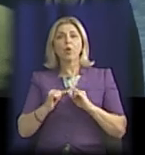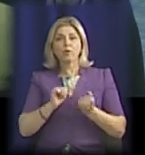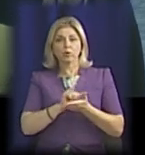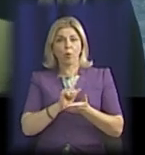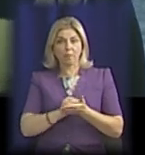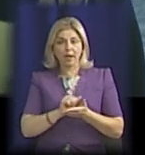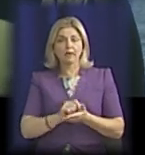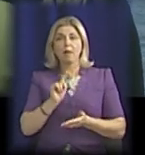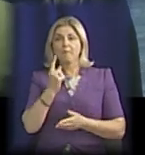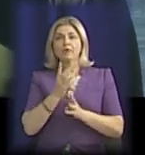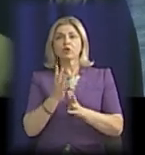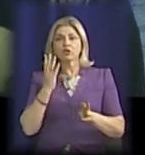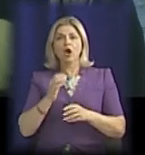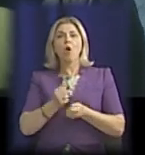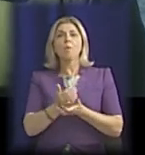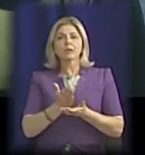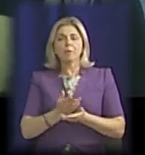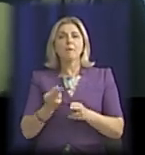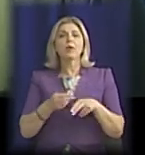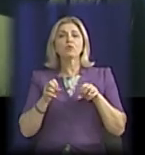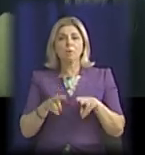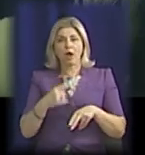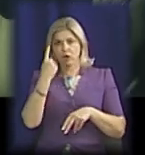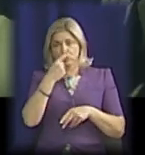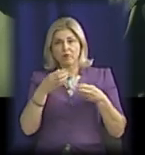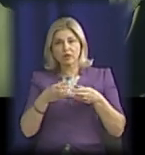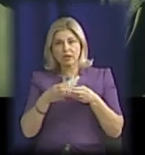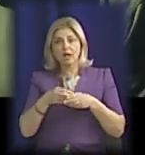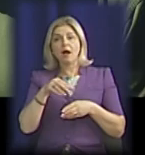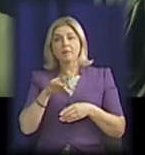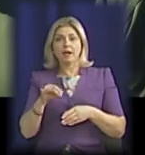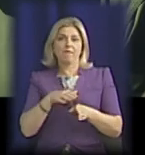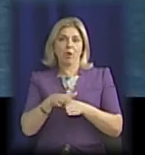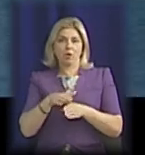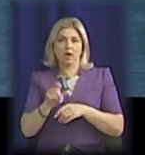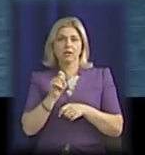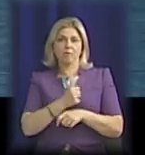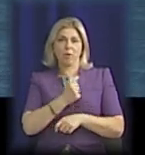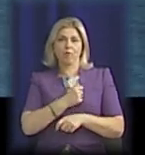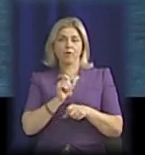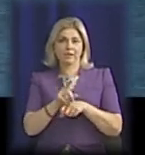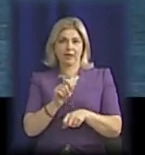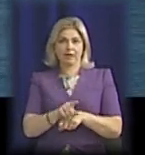в першу чергу забезпечити безпеку особовому складу при виконанні програми бойової підготовки.